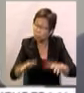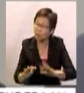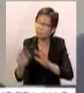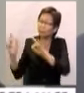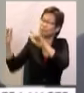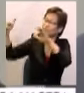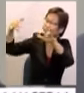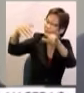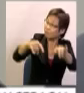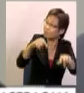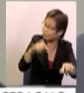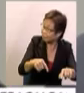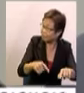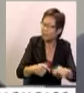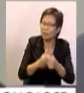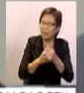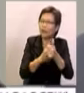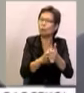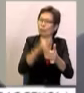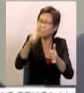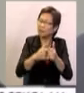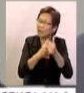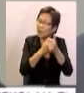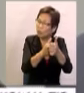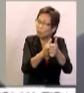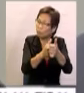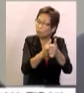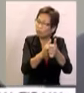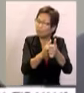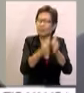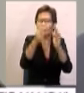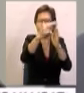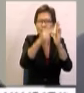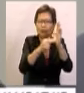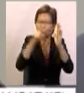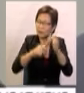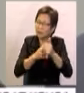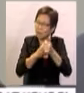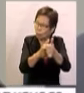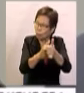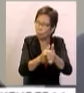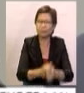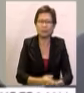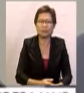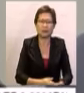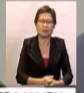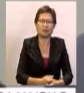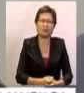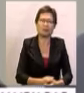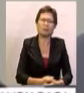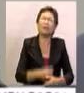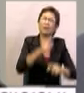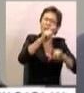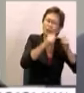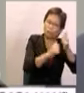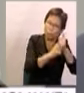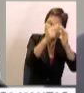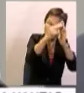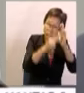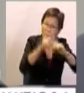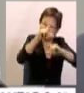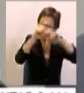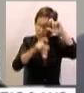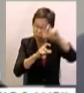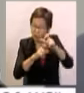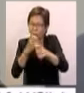situ, dia akan tertakluk dengan peraturan-peraturan yang patut diikuti lah. Baik kehendak Dewan Bandaraya, pihak berkuasa